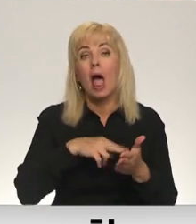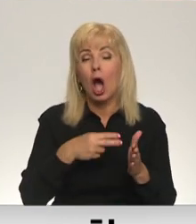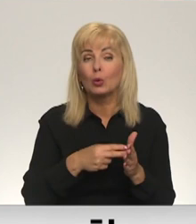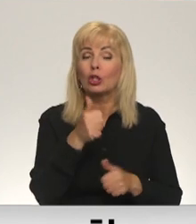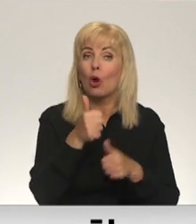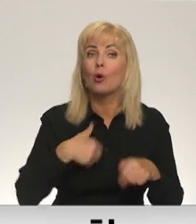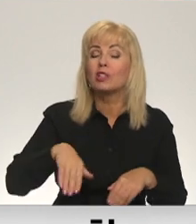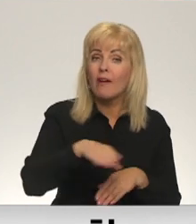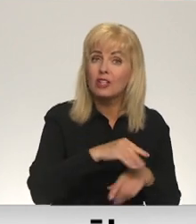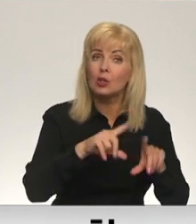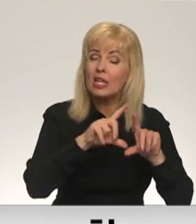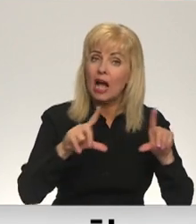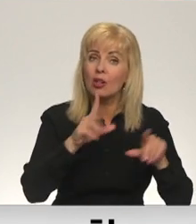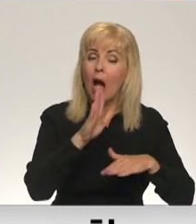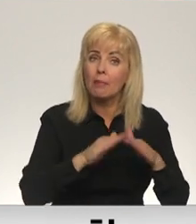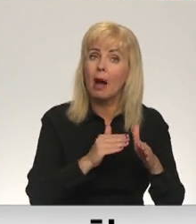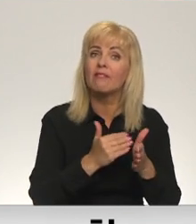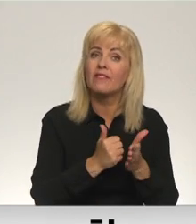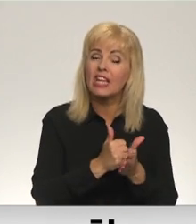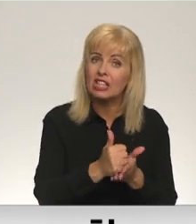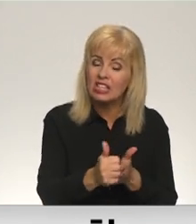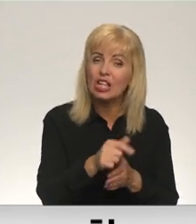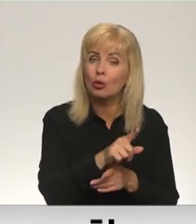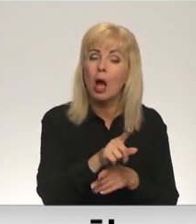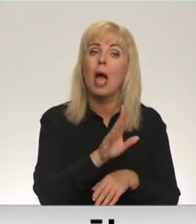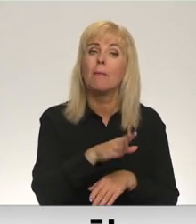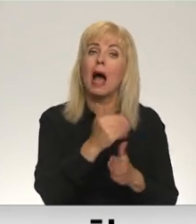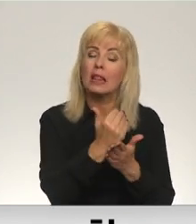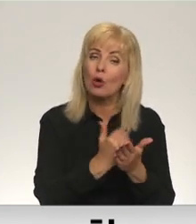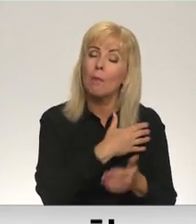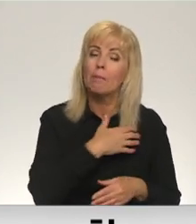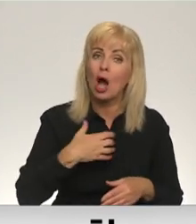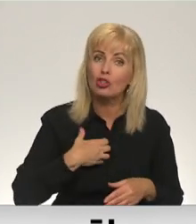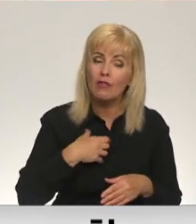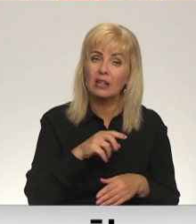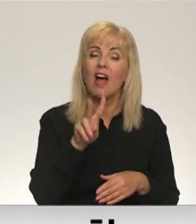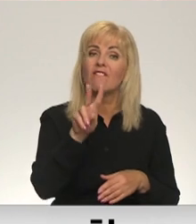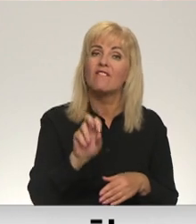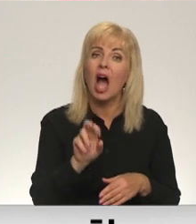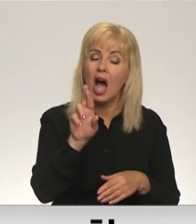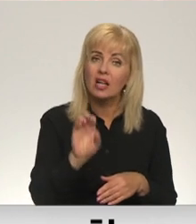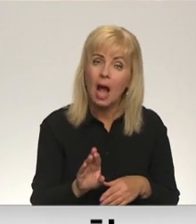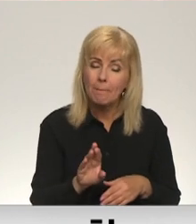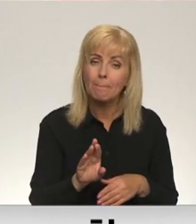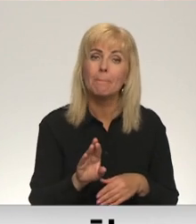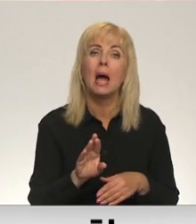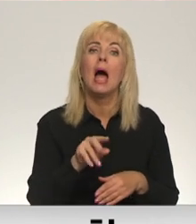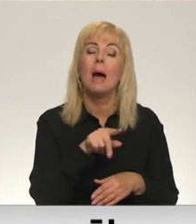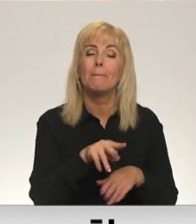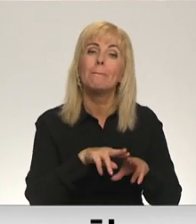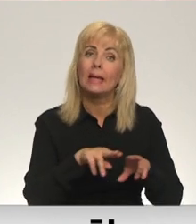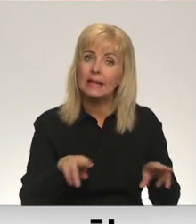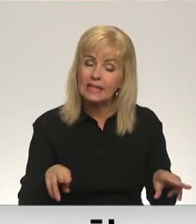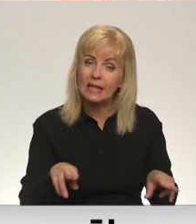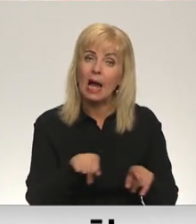visās iestādēs un amatos virzīja par likumu un pašvaldībām atbildīgā Vides aizsardzības un reģionālās attīstības